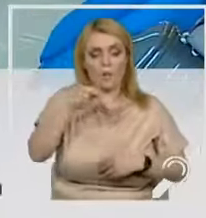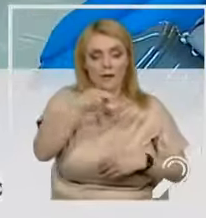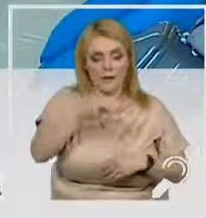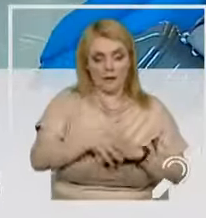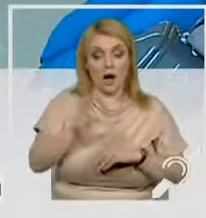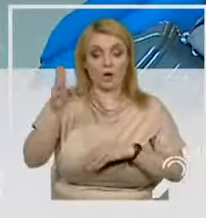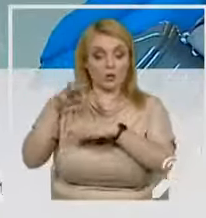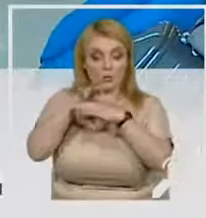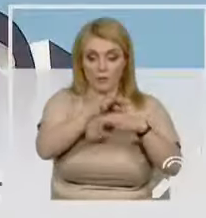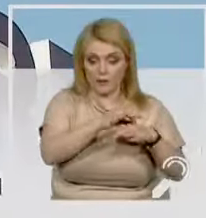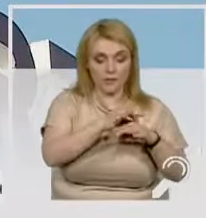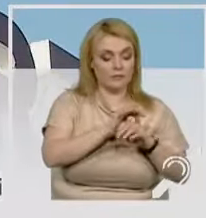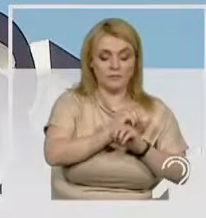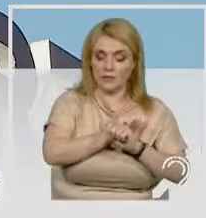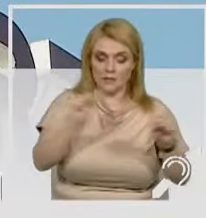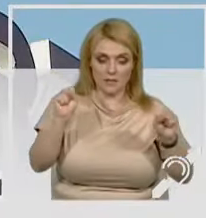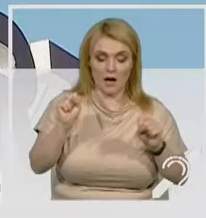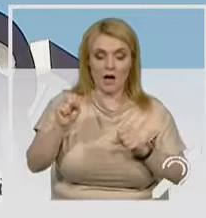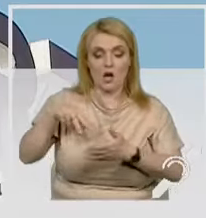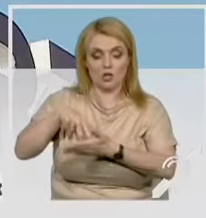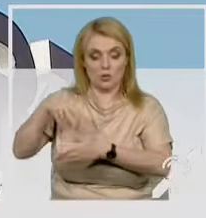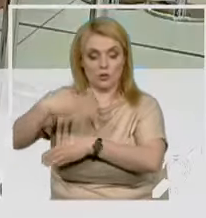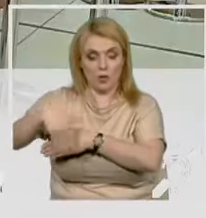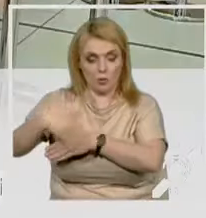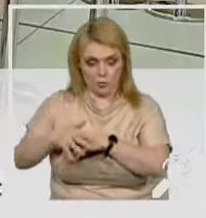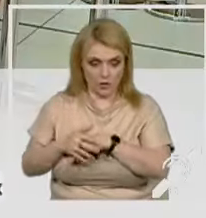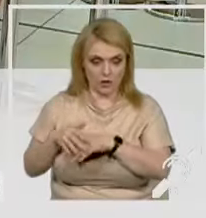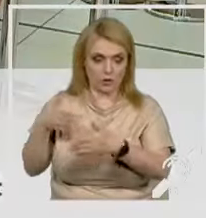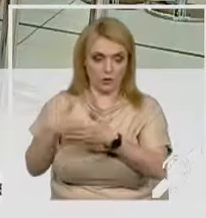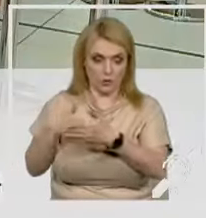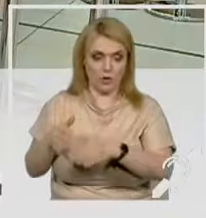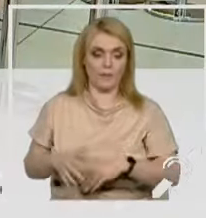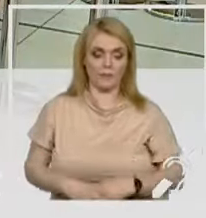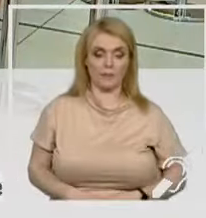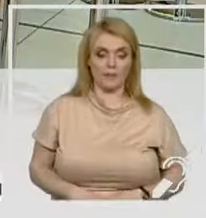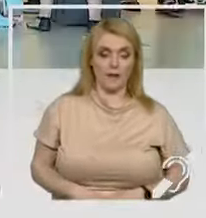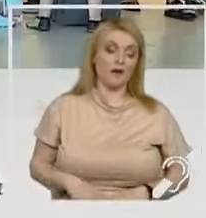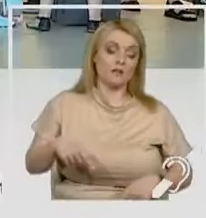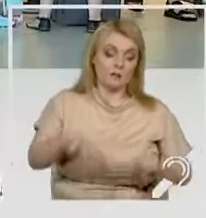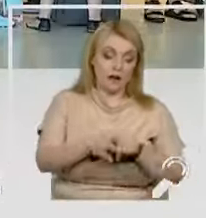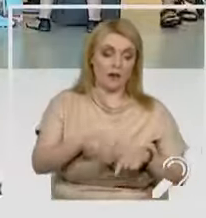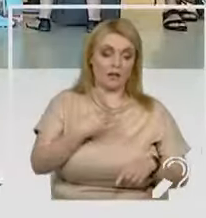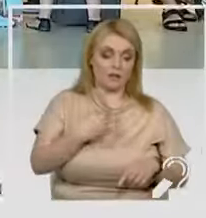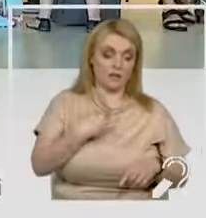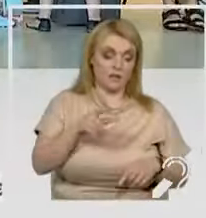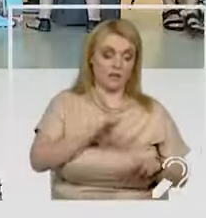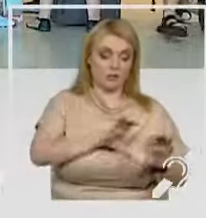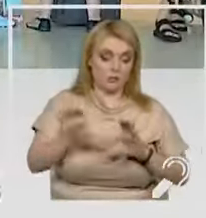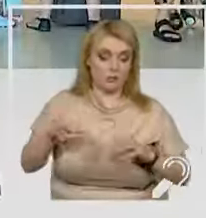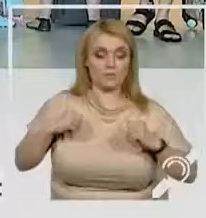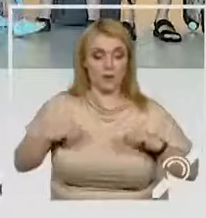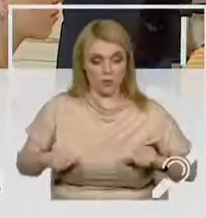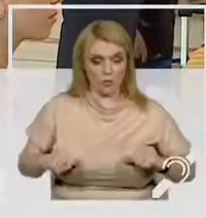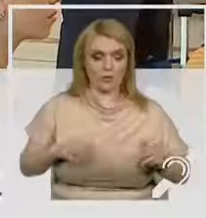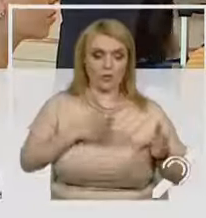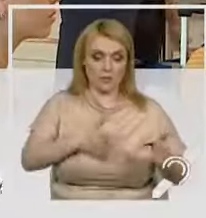Ruslan Galușca, a explicat că scopul acestei măsuri este de a spori securitatea în zona aerogării. De Paște, numărul polițiștilor de frontieră